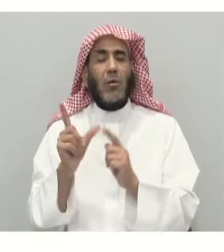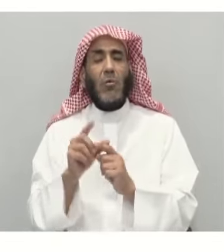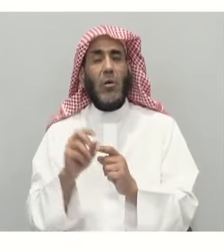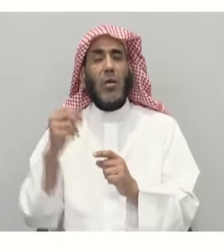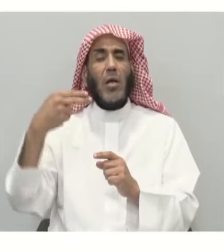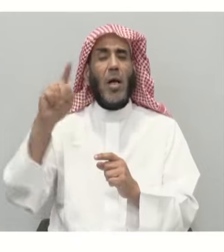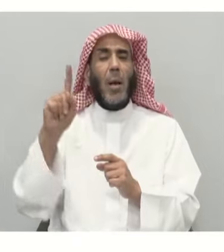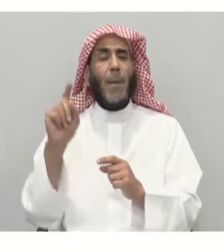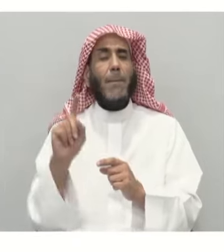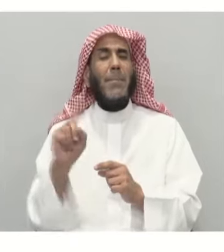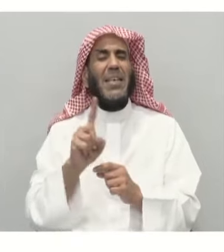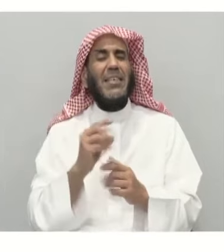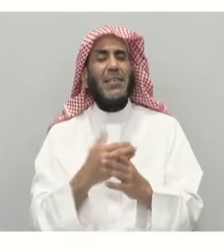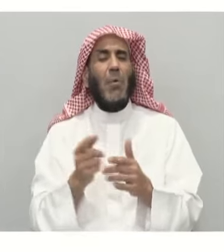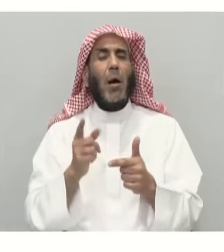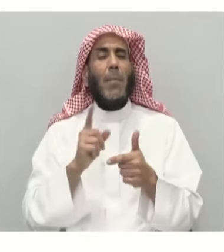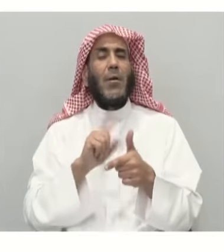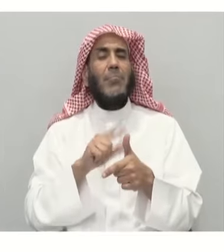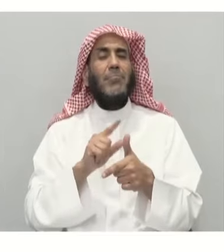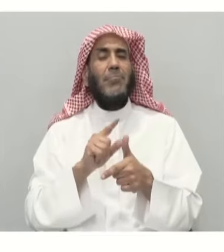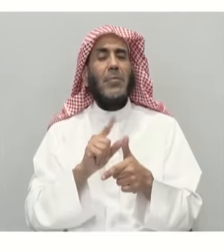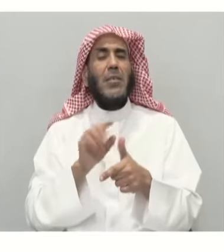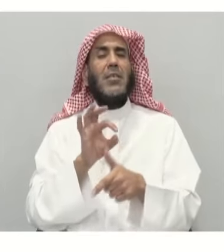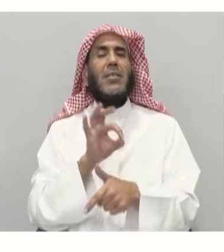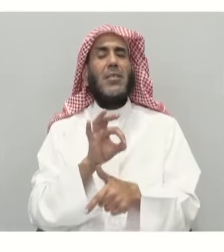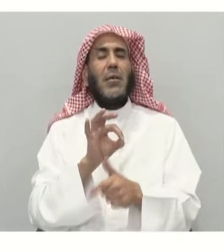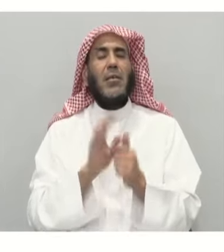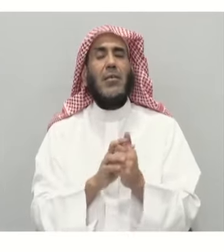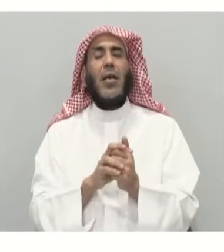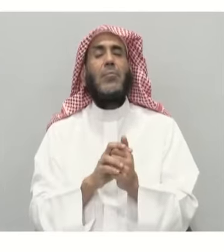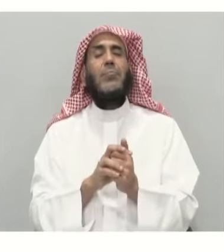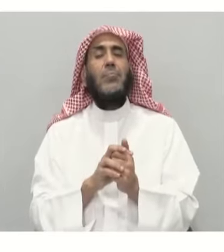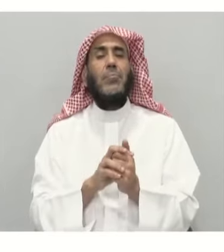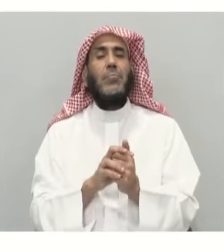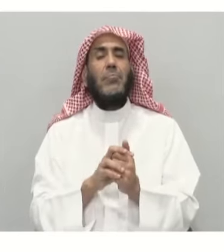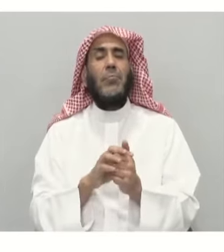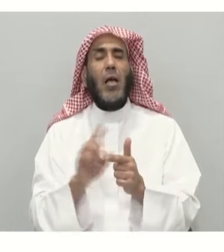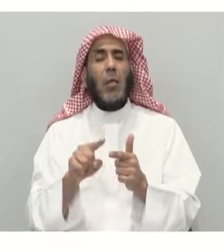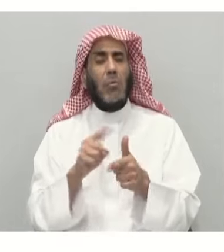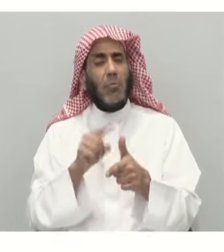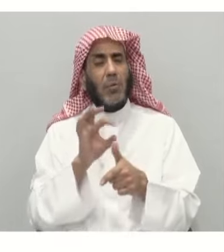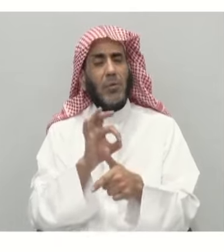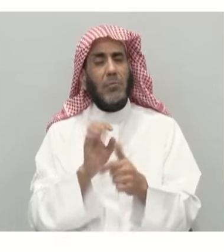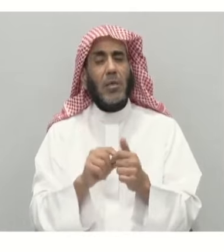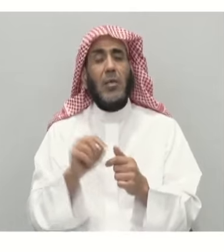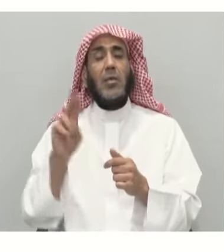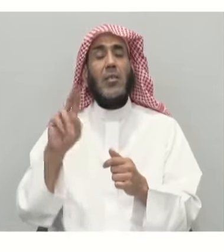عب هنا لان ما قبلها احسنتم ساكن لان ما قبلها ساكن